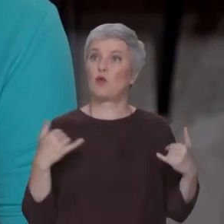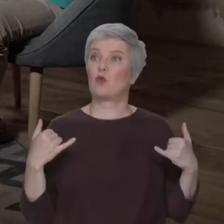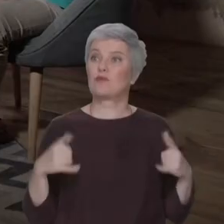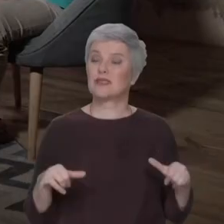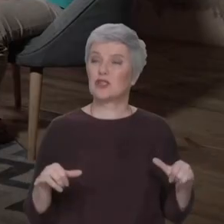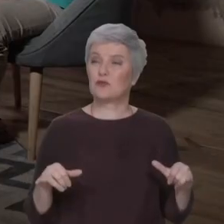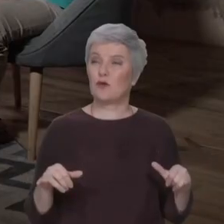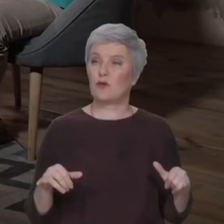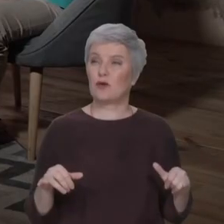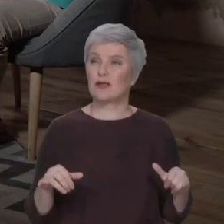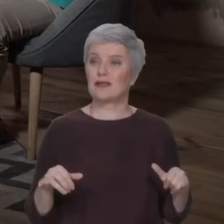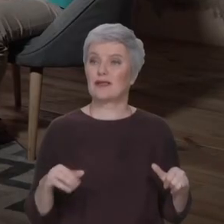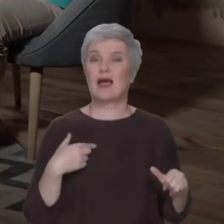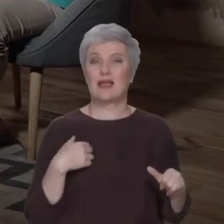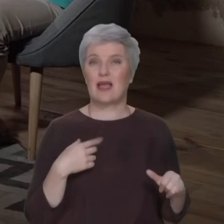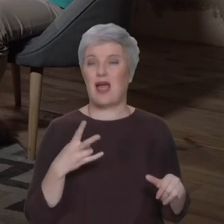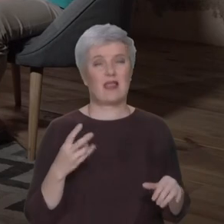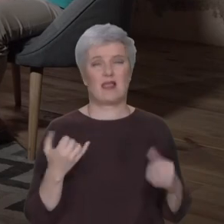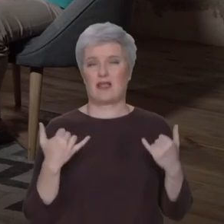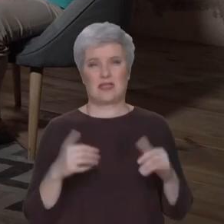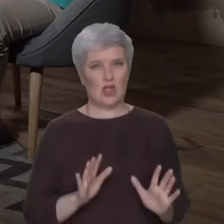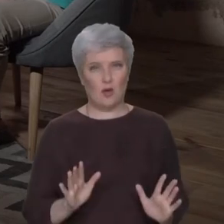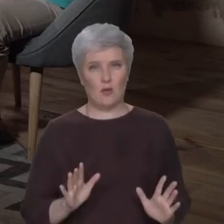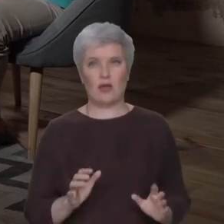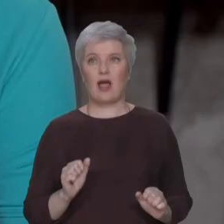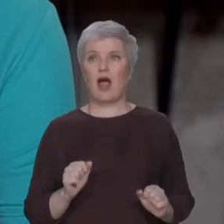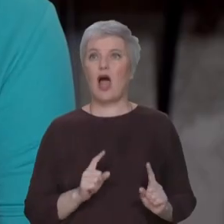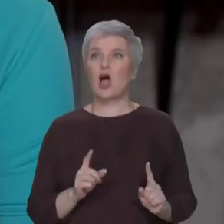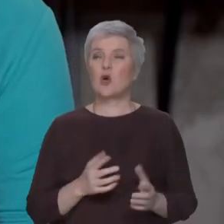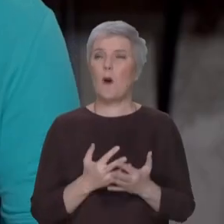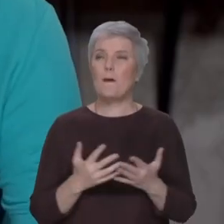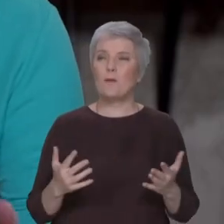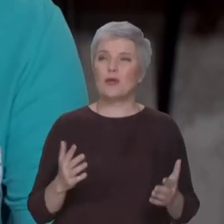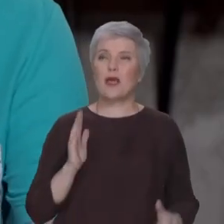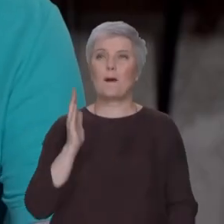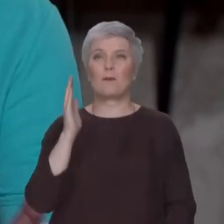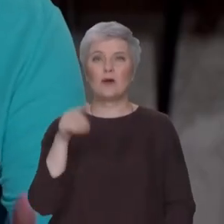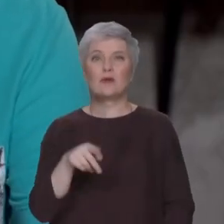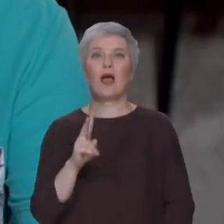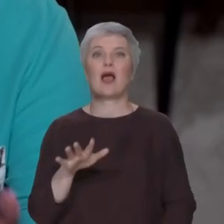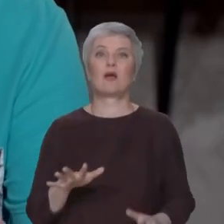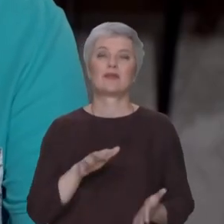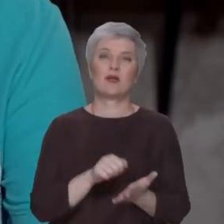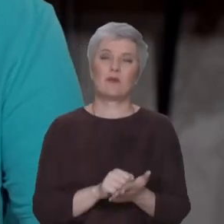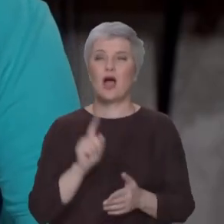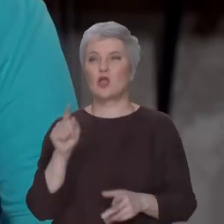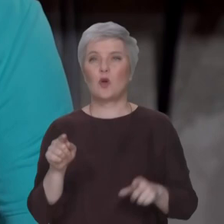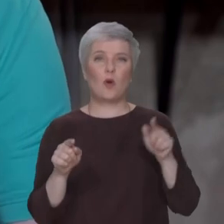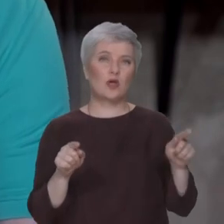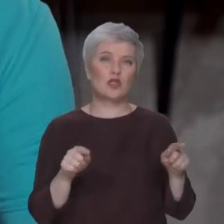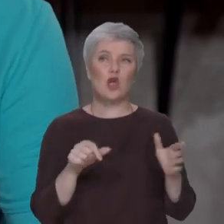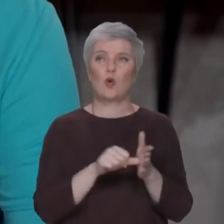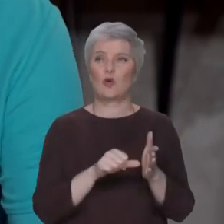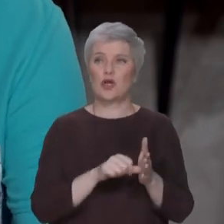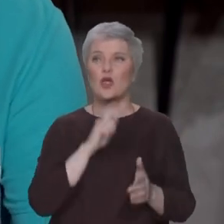здивований, ну, як здивований, це не є здивування. Справа в тому, що будь-які прогнозисти того, яке місце посяде той чи інший учасник, ну, в